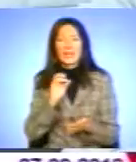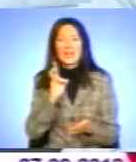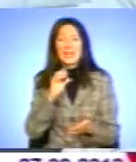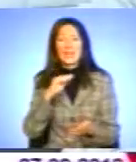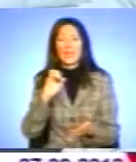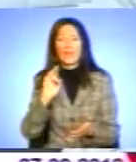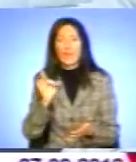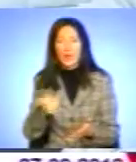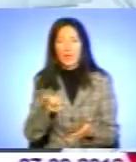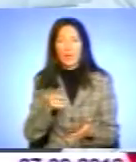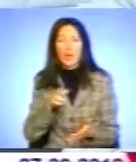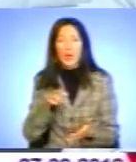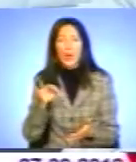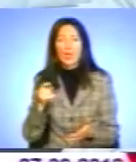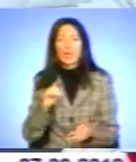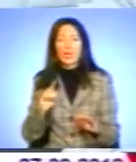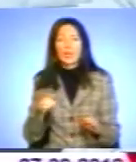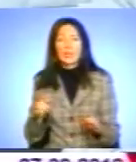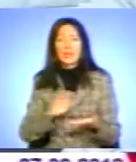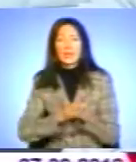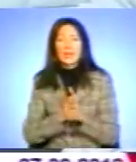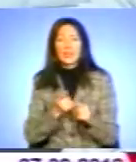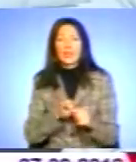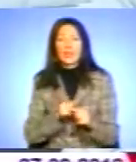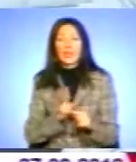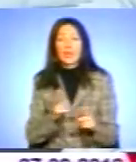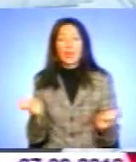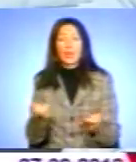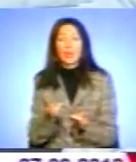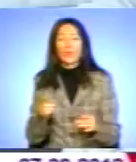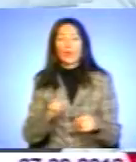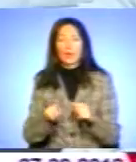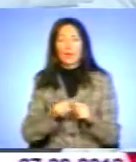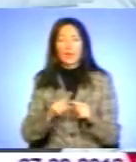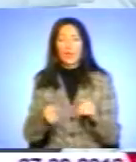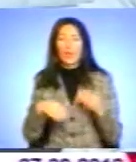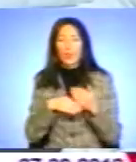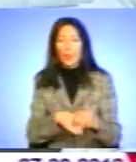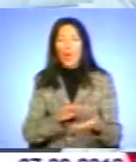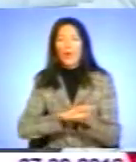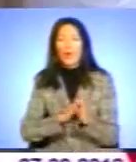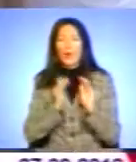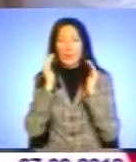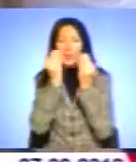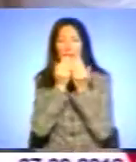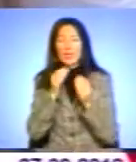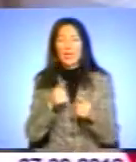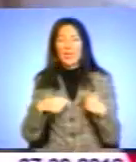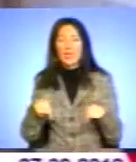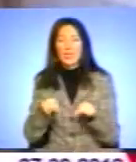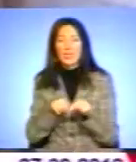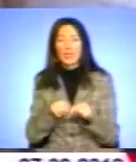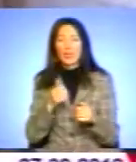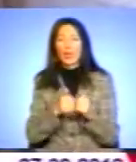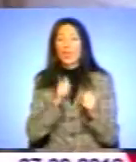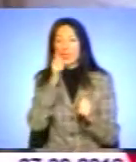Це гострий стан, який потребує невідкладної допомоги в умовах реанімаційних відділень. Щороку на